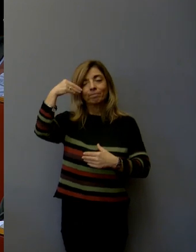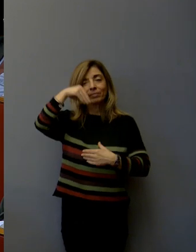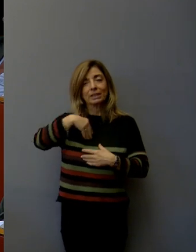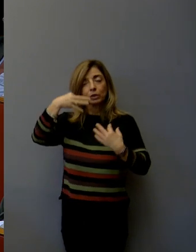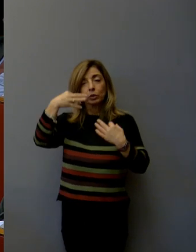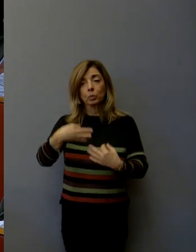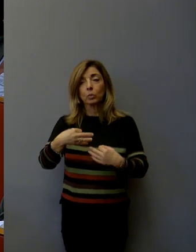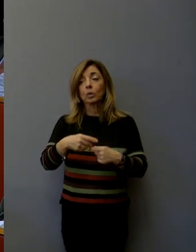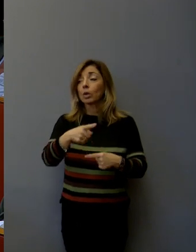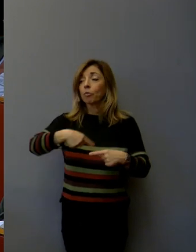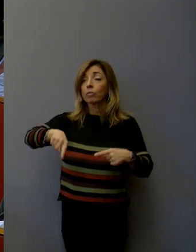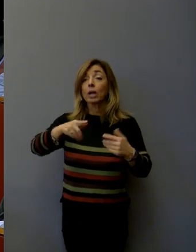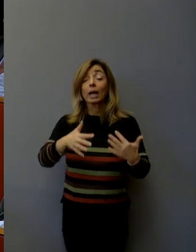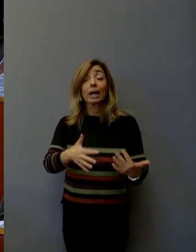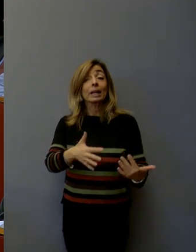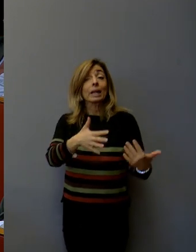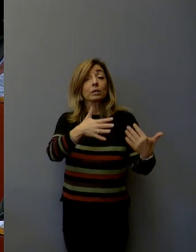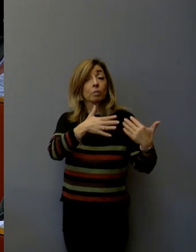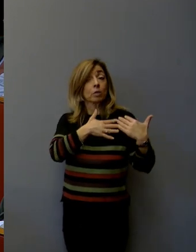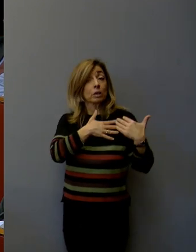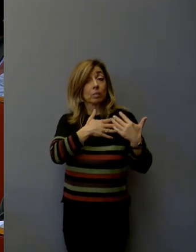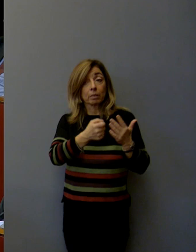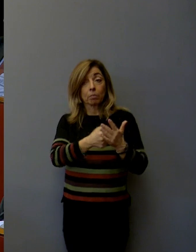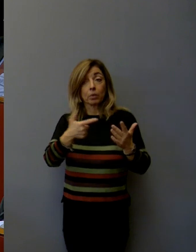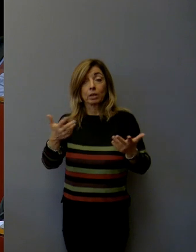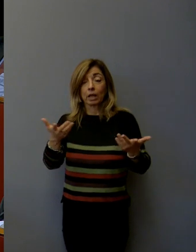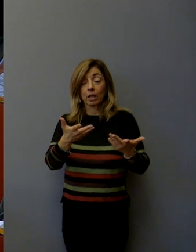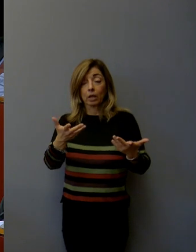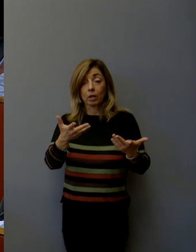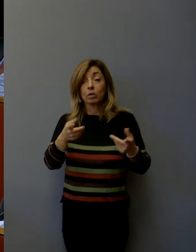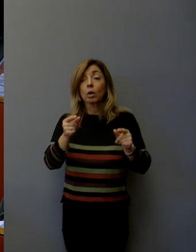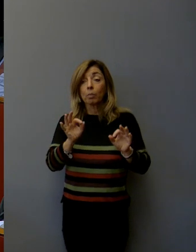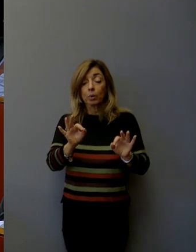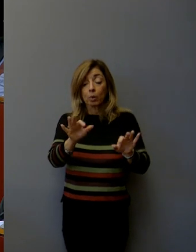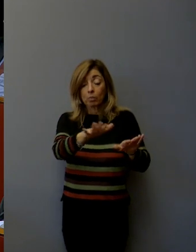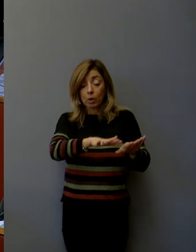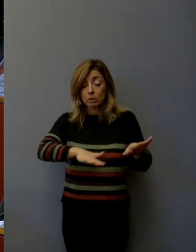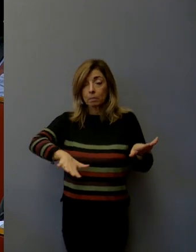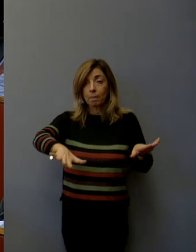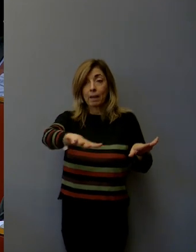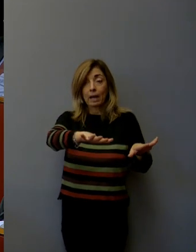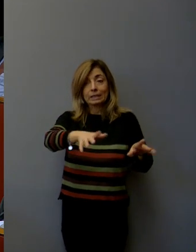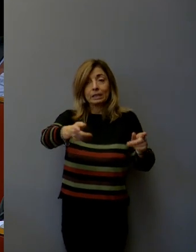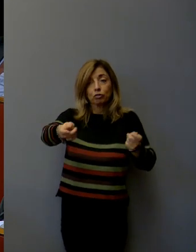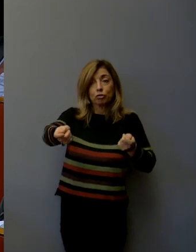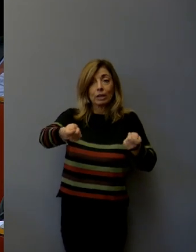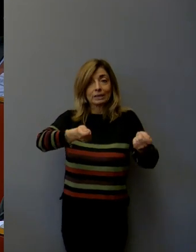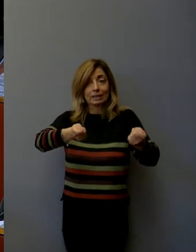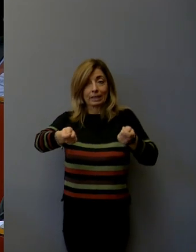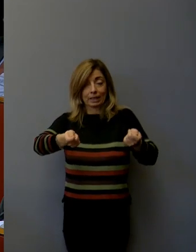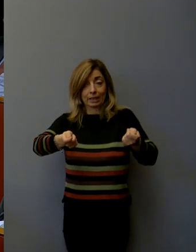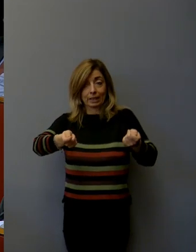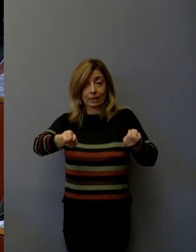che abbiamo sulle nostre spalle è quella di gestire gli spazi Cioè di pensare come una città